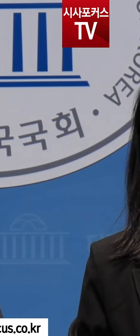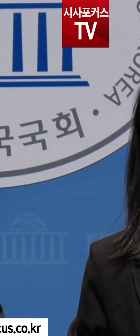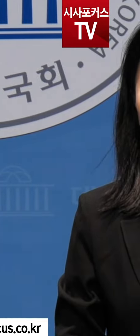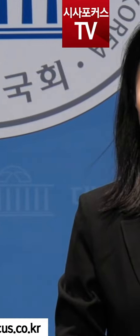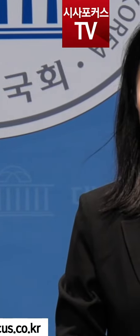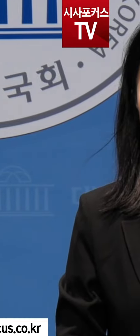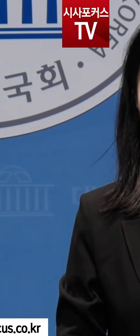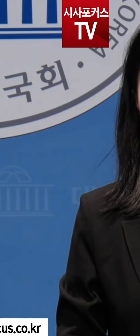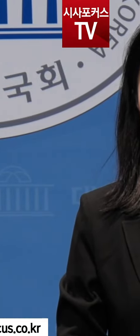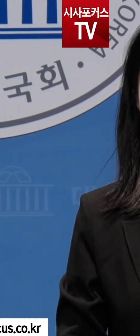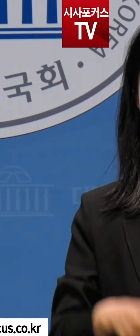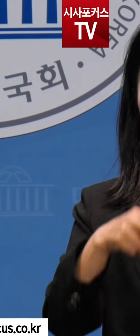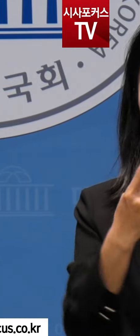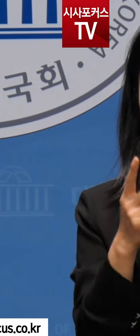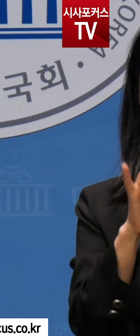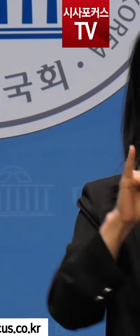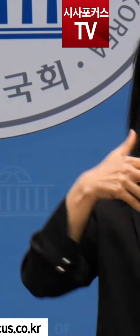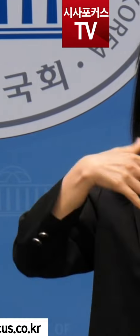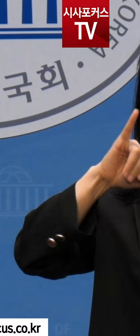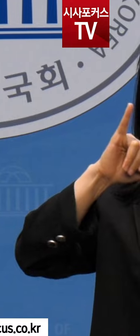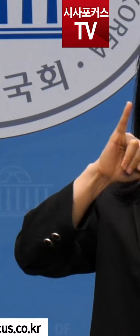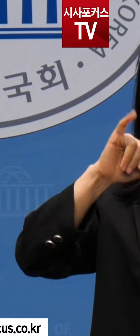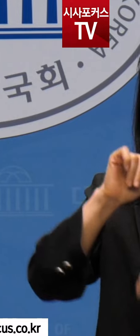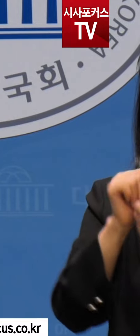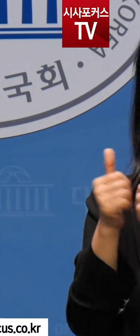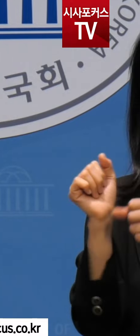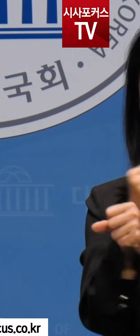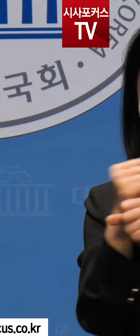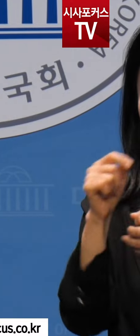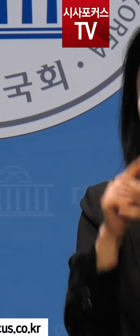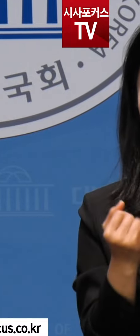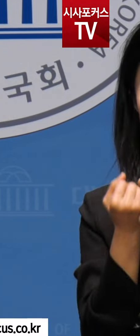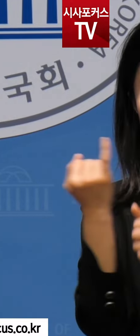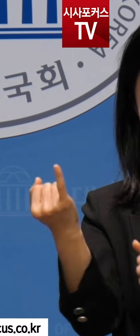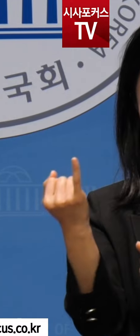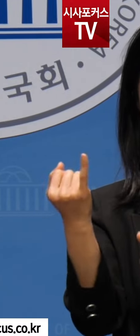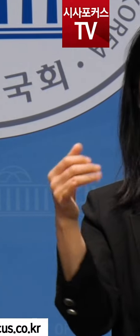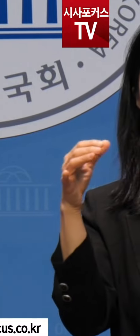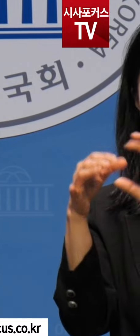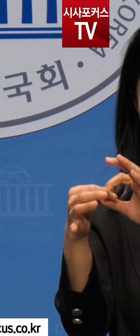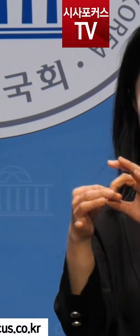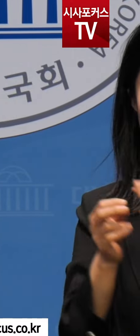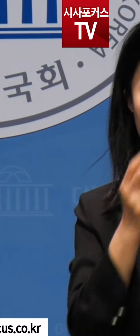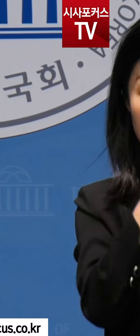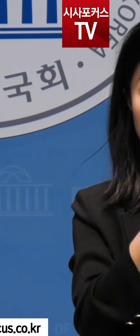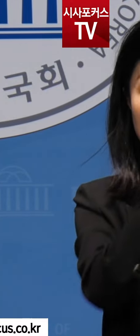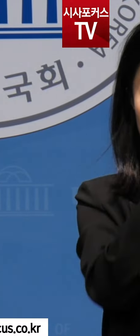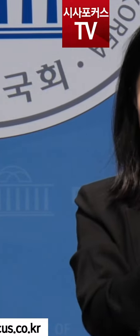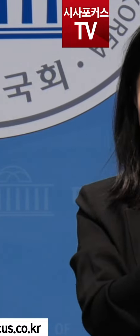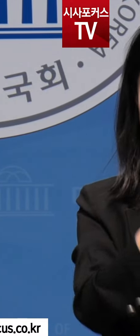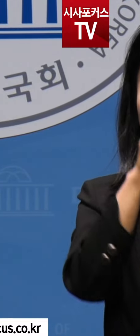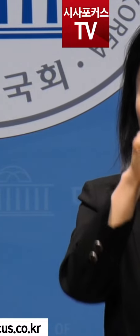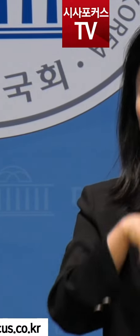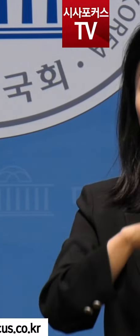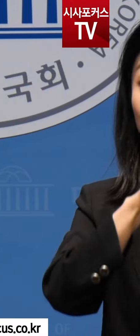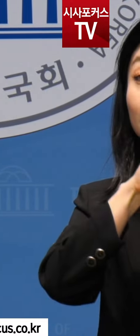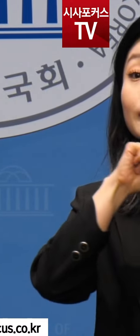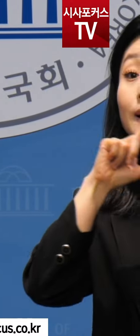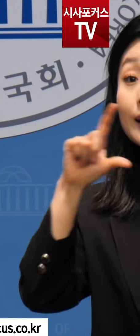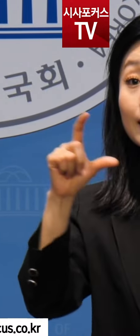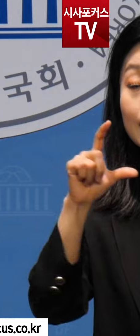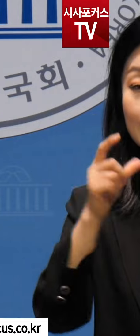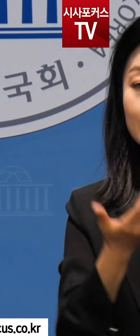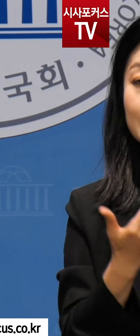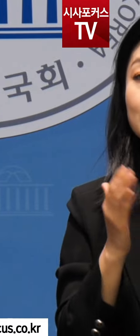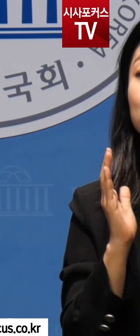되었습니다. 도이치모터스 주가 조작 김건희 연루 사건에 대한 검찰의 무혐의 수순받기